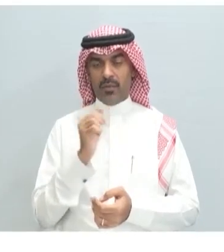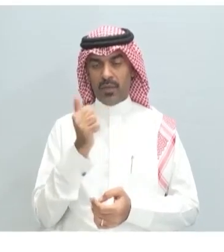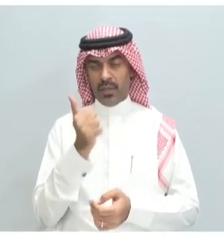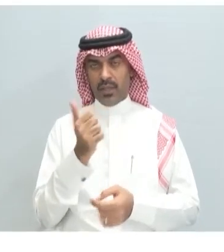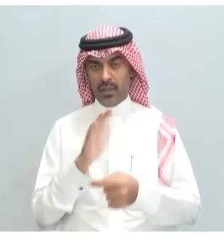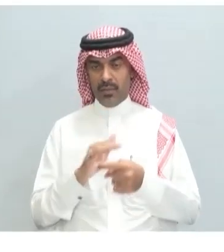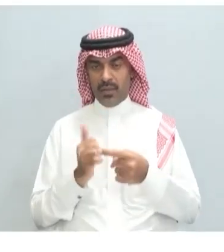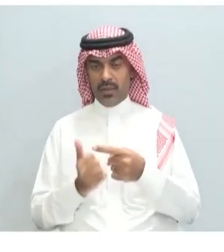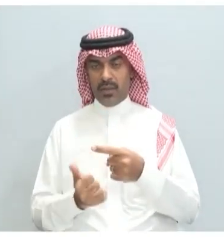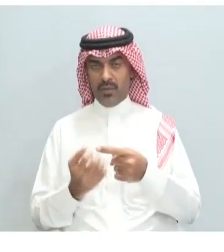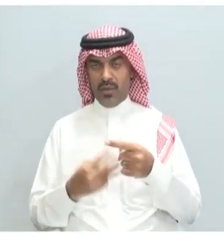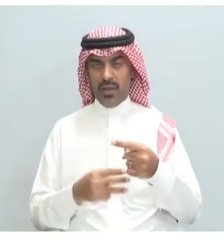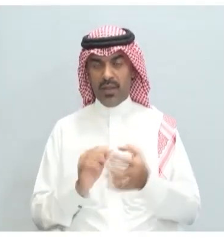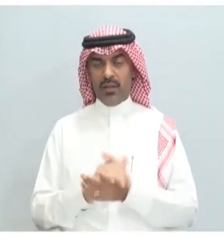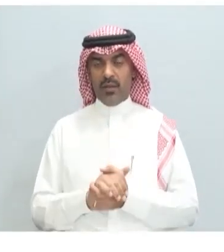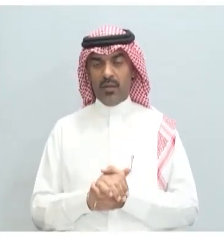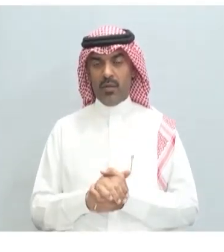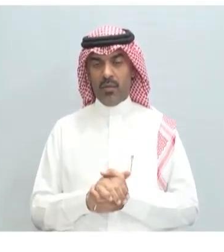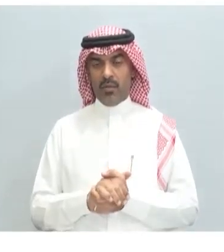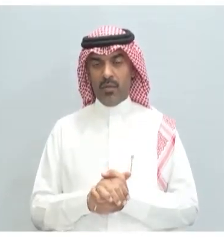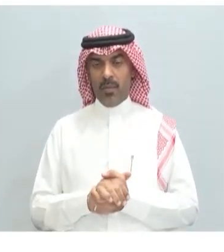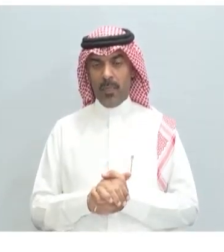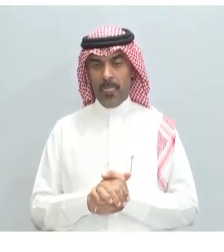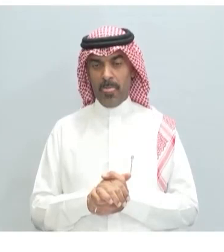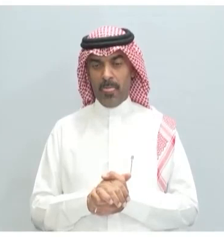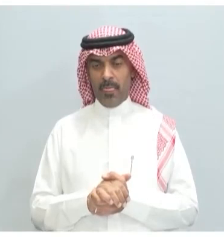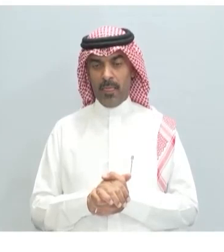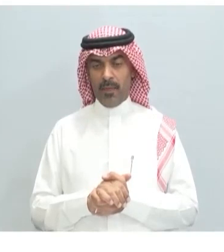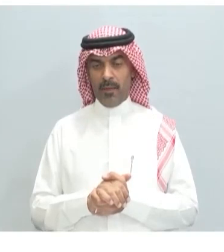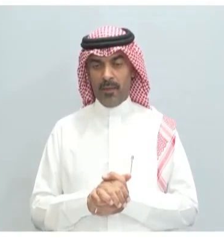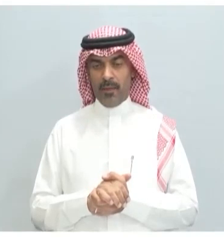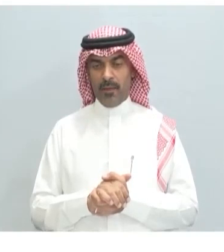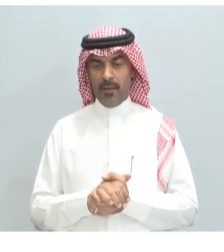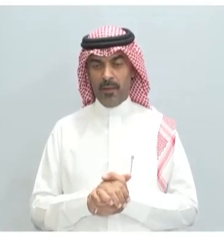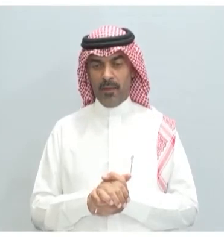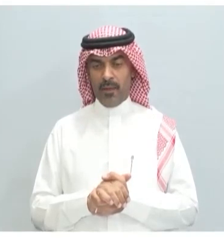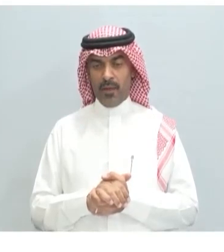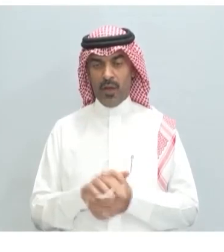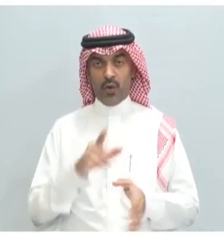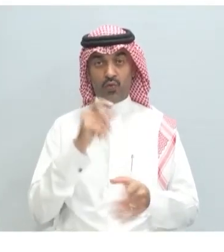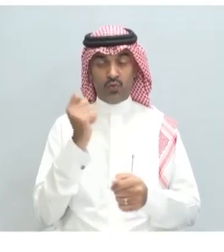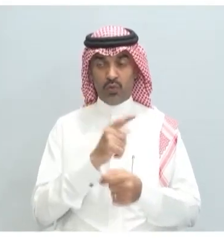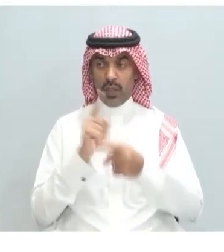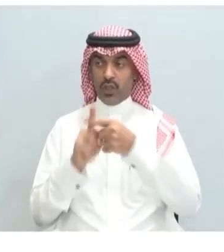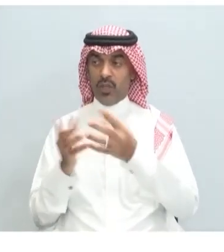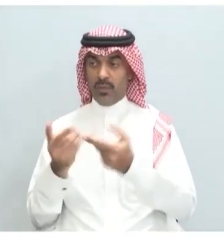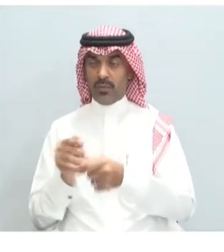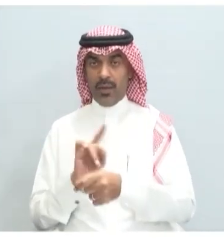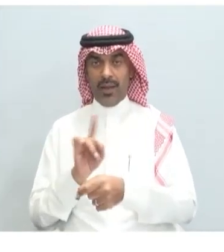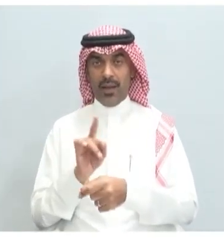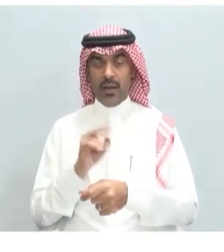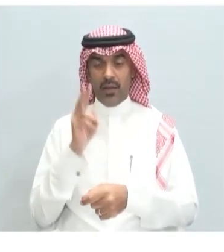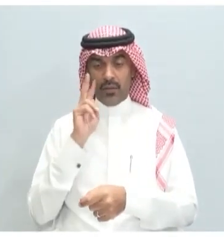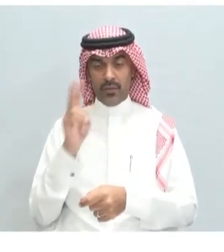6 و3 بعض الطلاب يتحمس يختصر لا تختصر اصبر لان بنجمع مع كسر ثاني وانا مبسوط ان المقام موحد